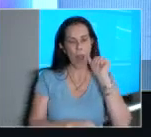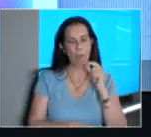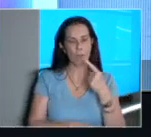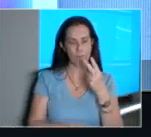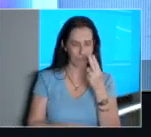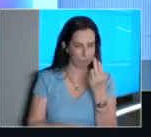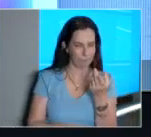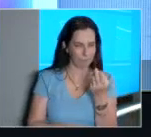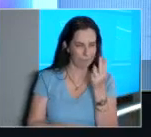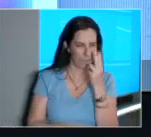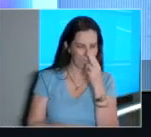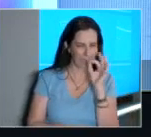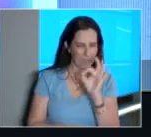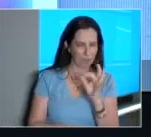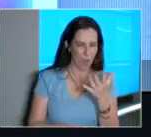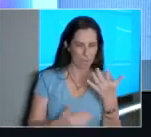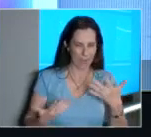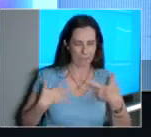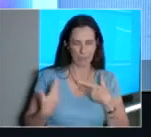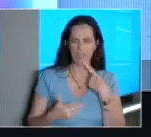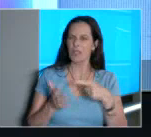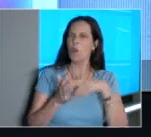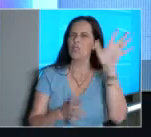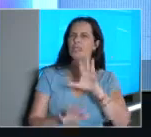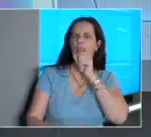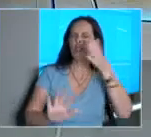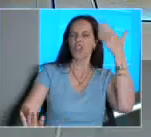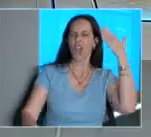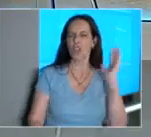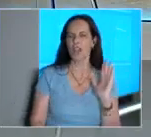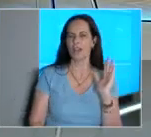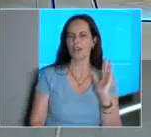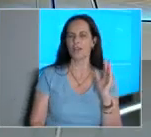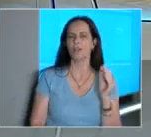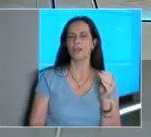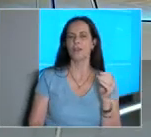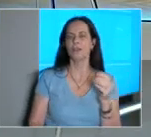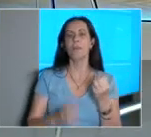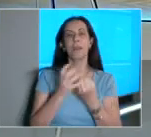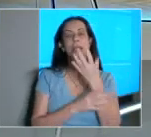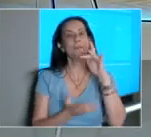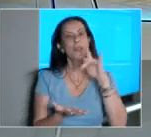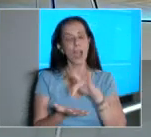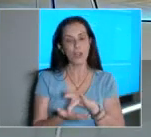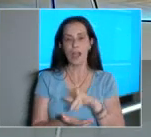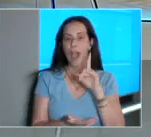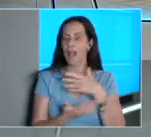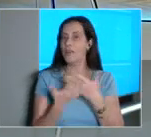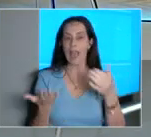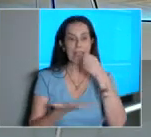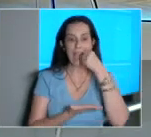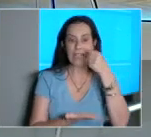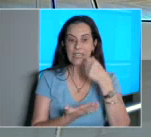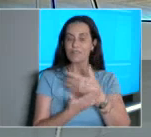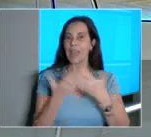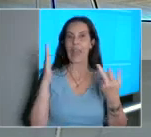מנסה להשבית קצת את השמחה ואומר, זה כמו בסרט סלח שבתי, מקימים יישוב אבל אין תקציב,